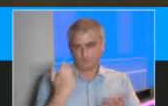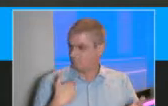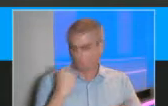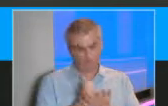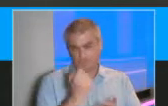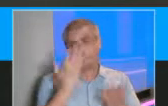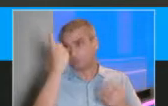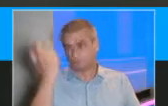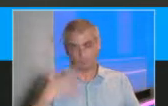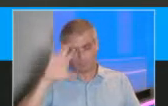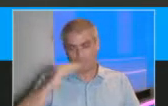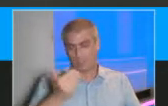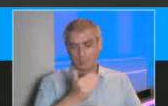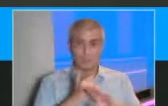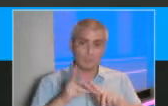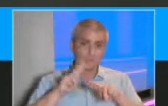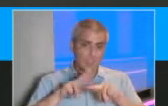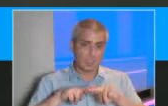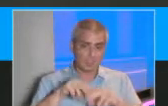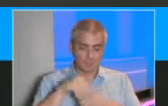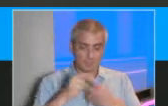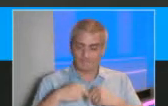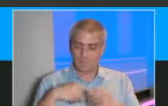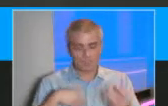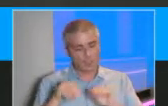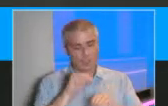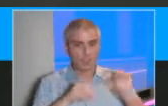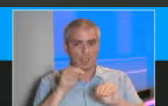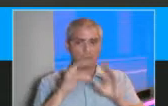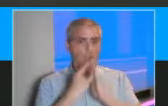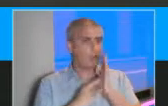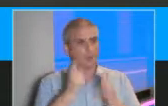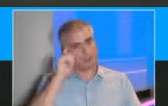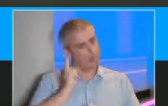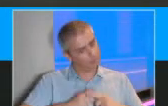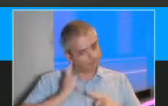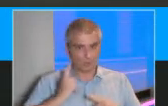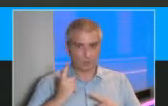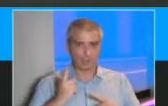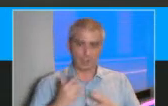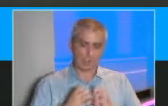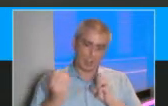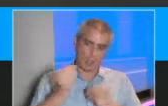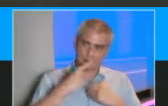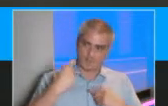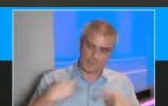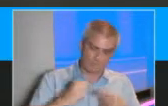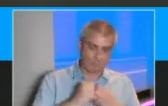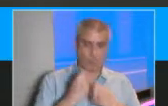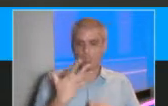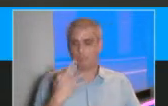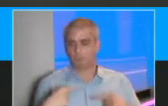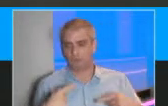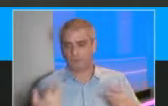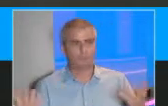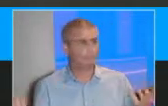את זה בעזרת השם בקריאה טרומית, ואחרי זה בתוך הוועדה נשחק גם עם החוק. אני לא יודע אם זה בדיוק יהיה הערכה של עוד 100 ימים, או אולי עוד 50